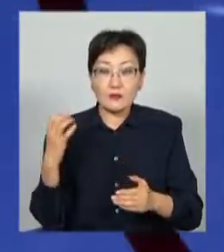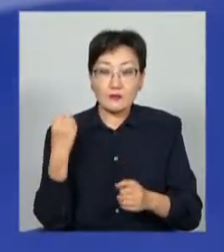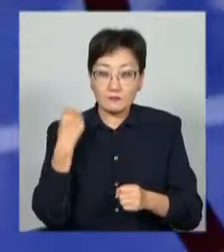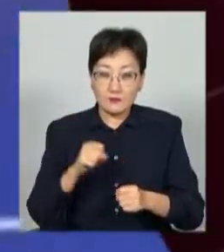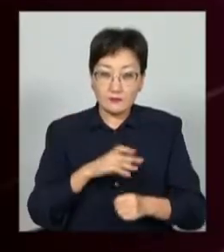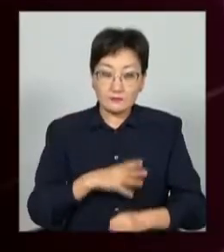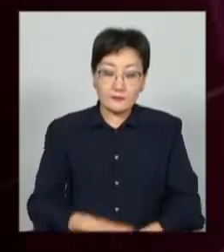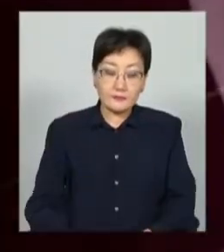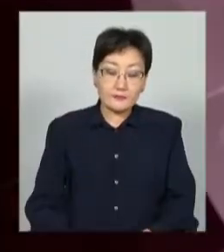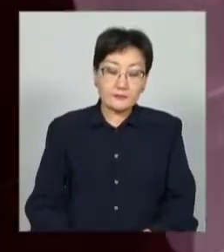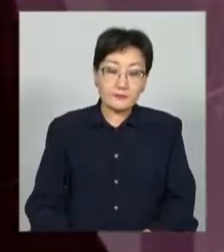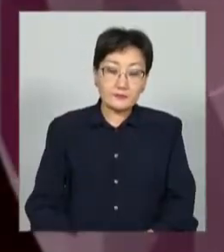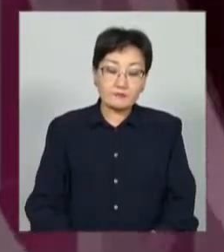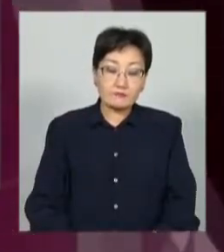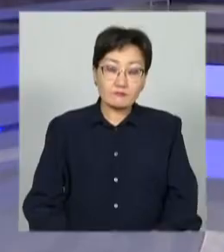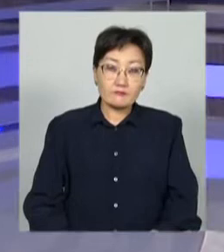шықты.